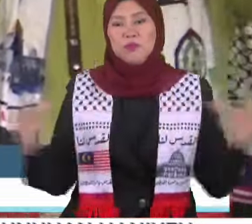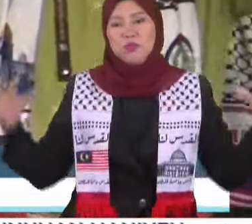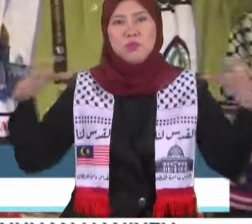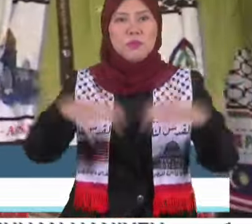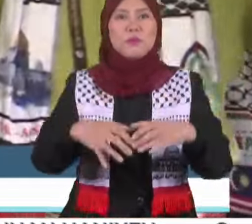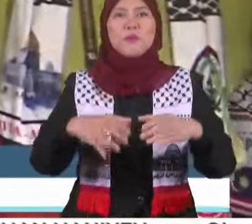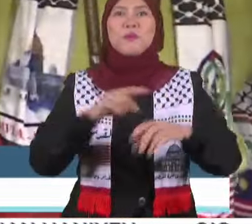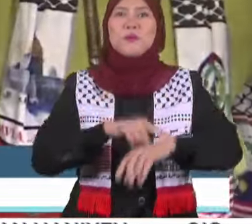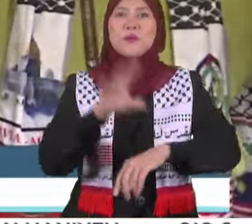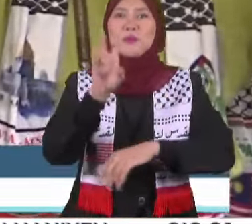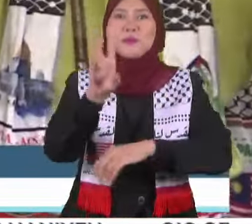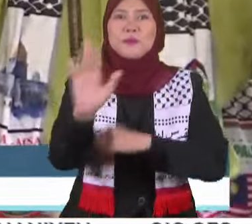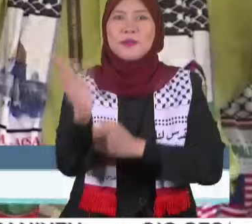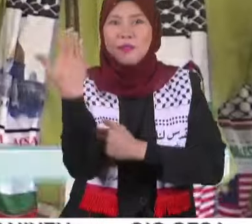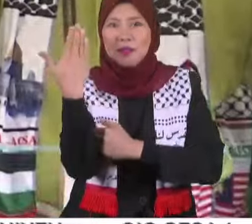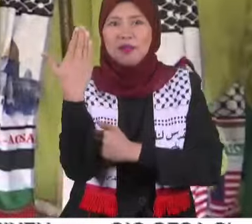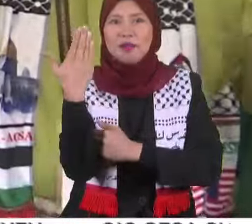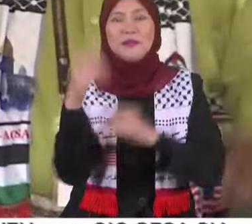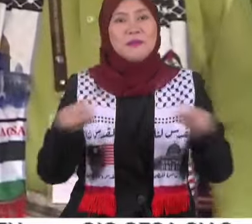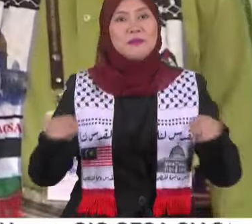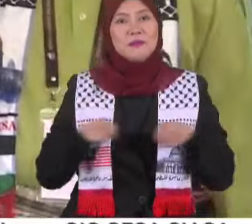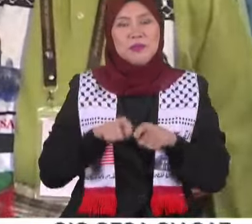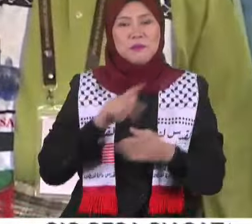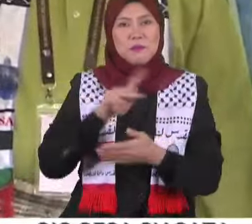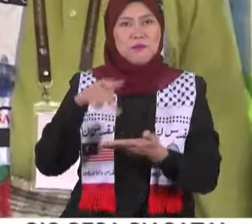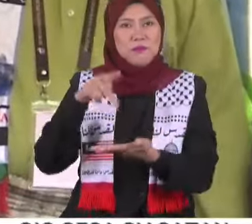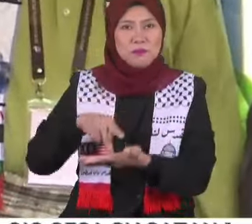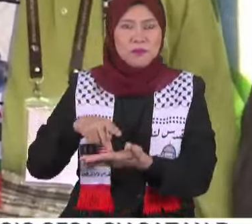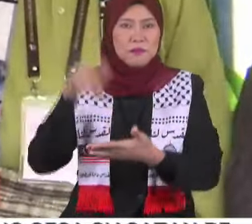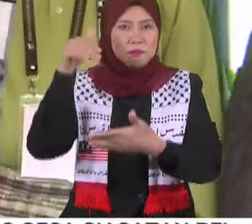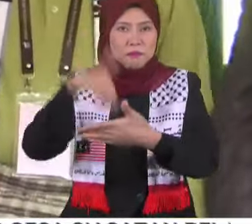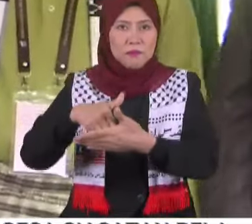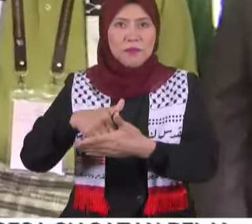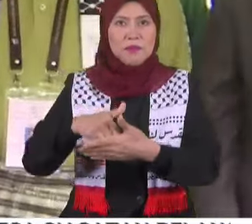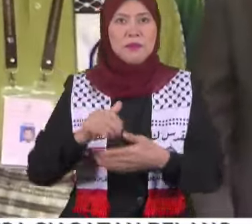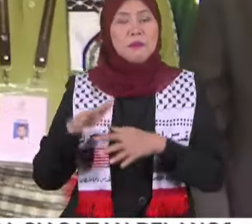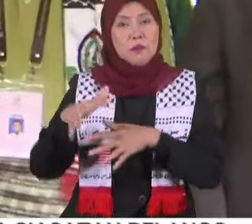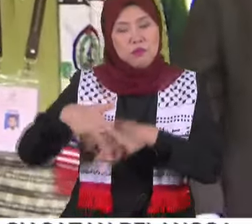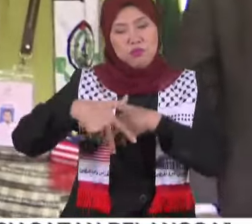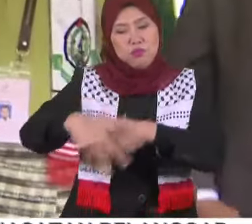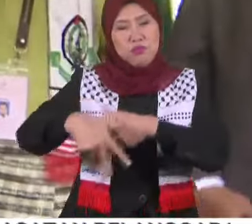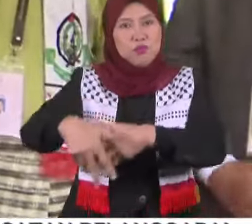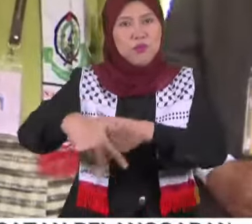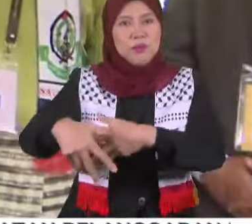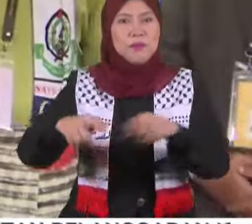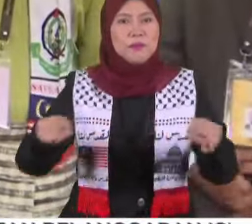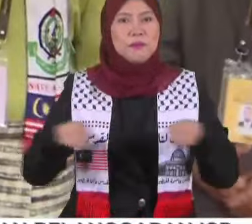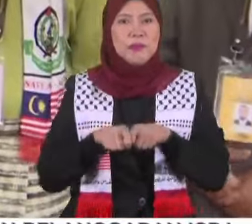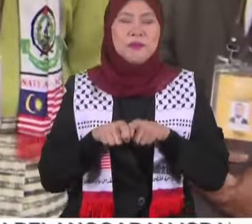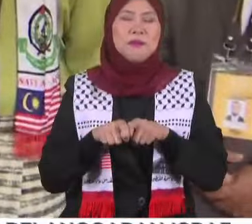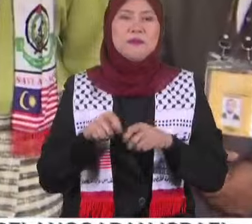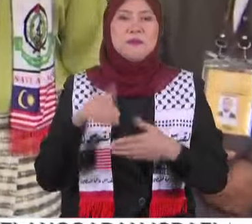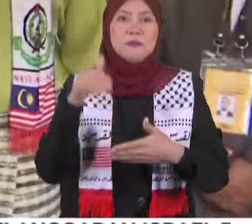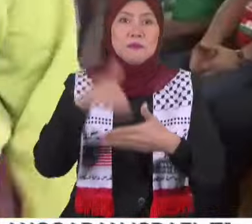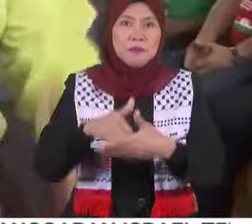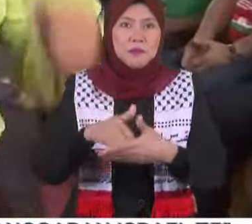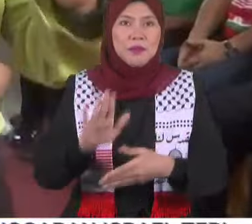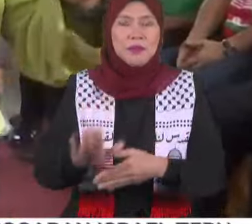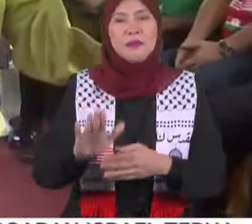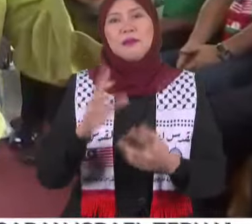berkumpul seawal pukul 7 pagi di perkarangan Pusat Penamaan. Mereka berarak ke Pusat Penamaan sambil berselawat